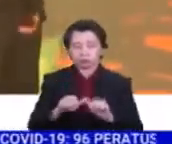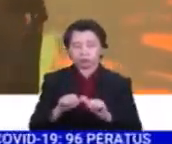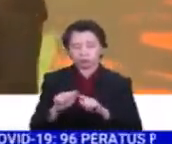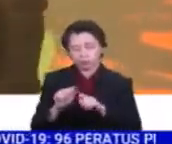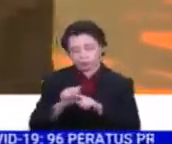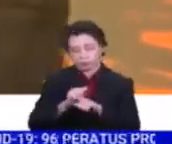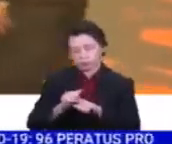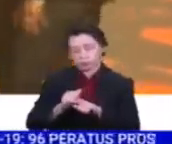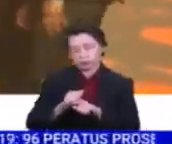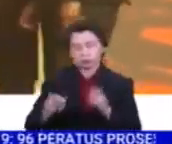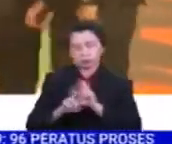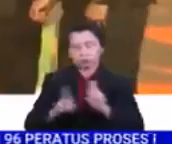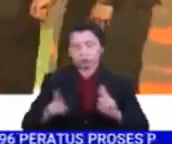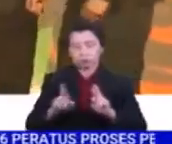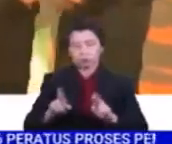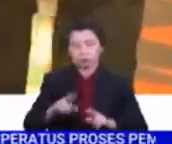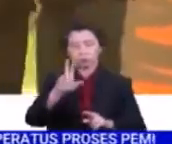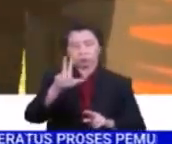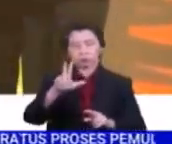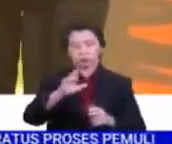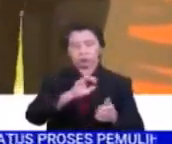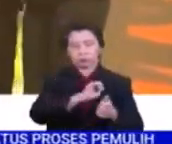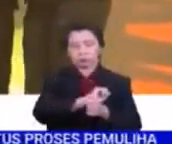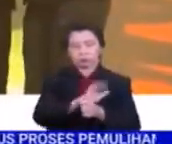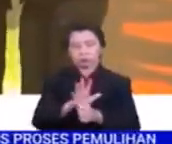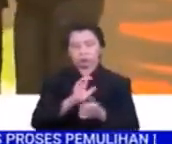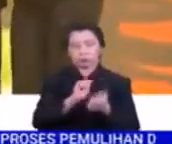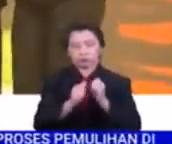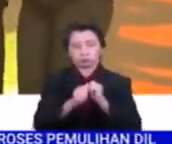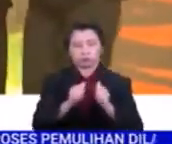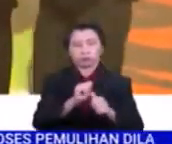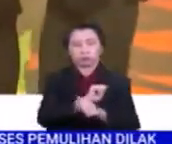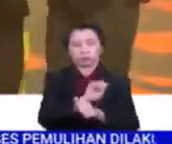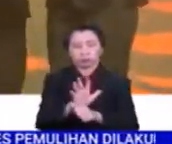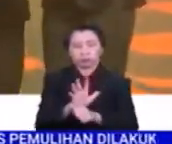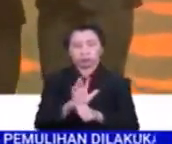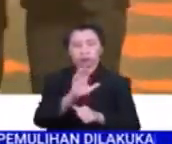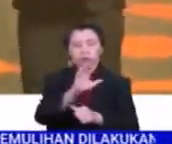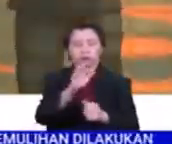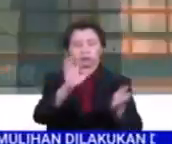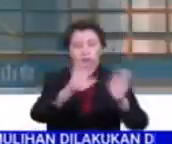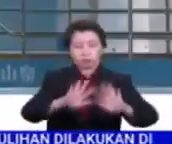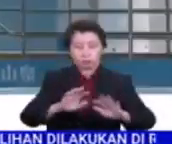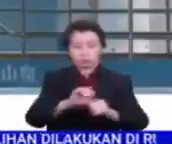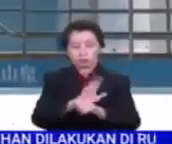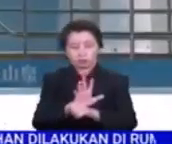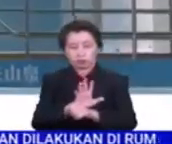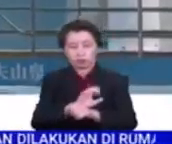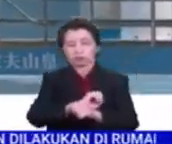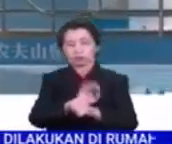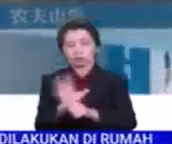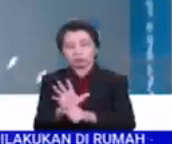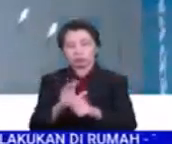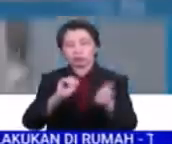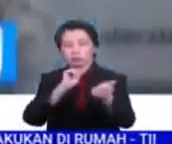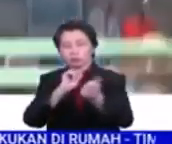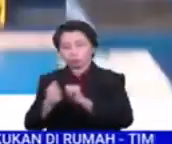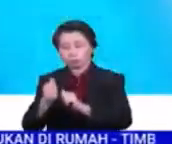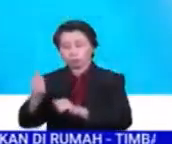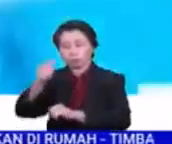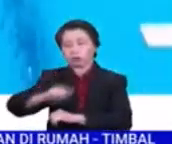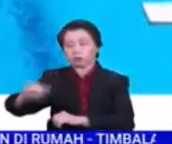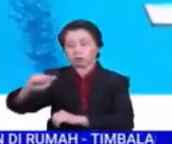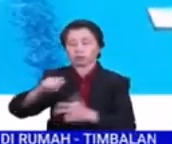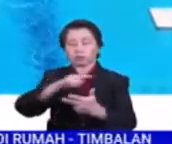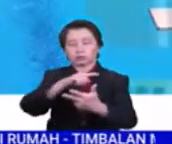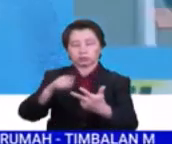digilap sebagai persiapan ketiga temasya besar tahun ini, iaitu Sukan C, Sukan Commonwealth dan Sukan Asia. Pemilihan venue